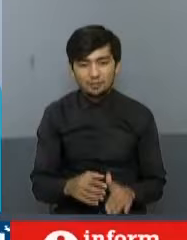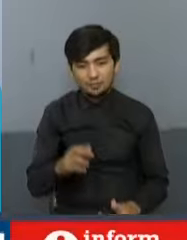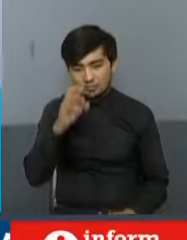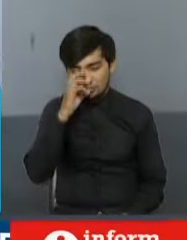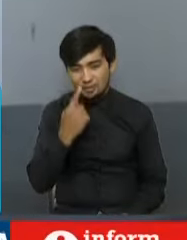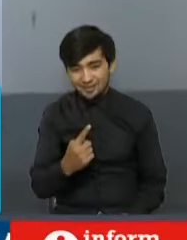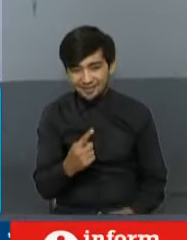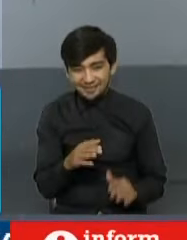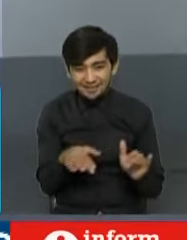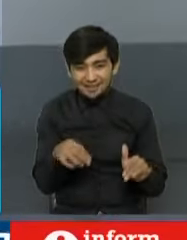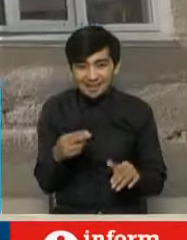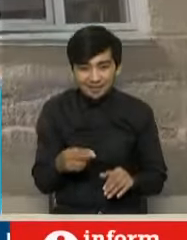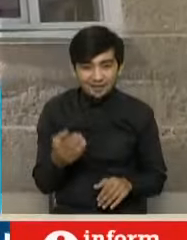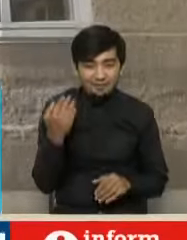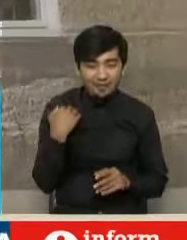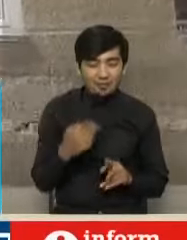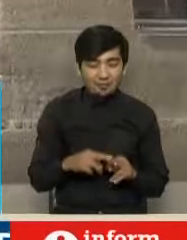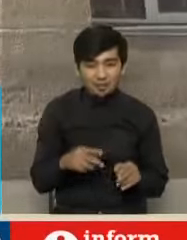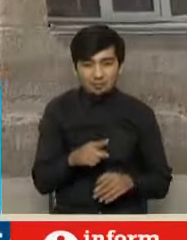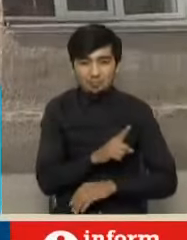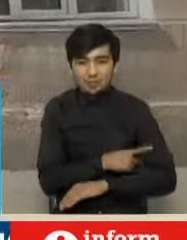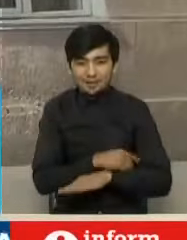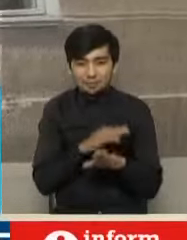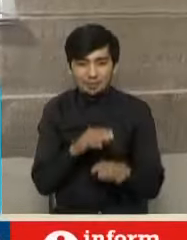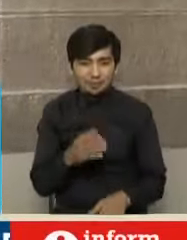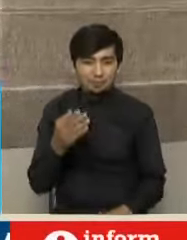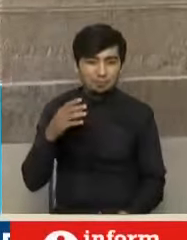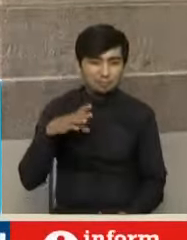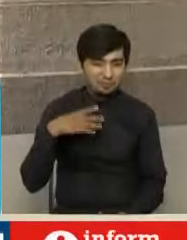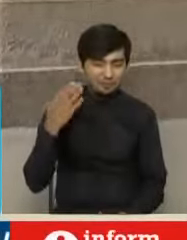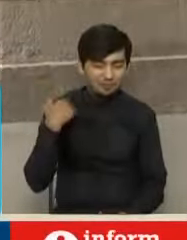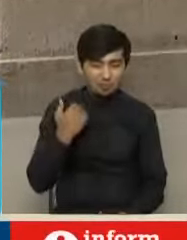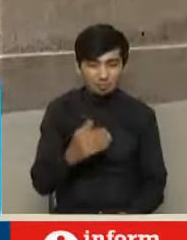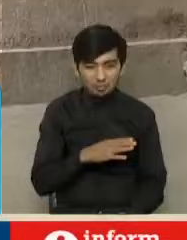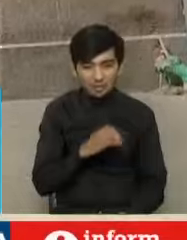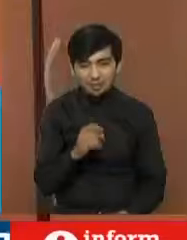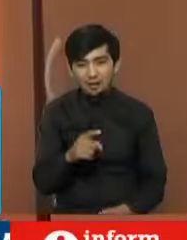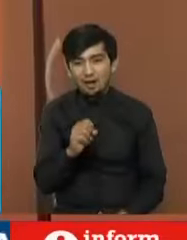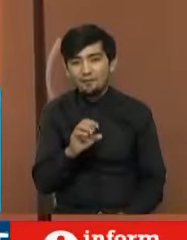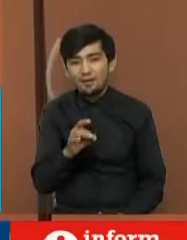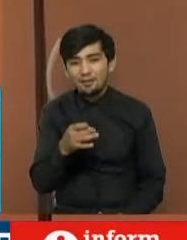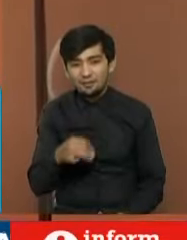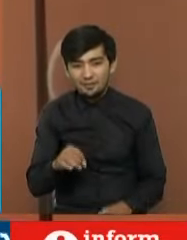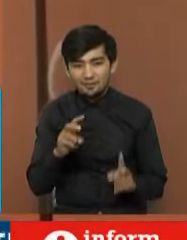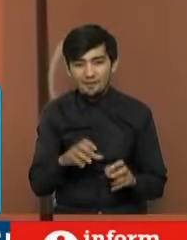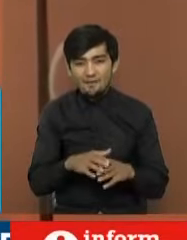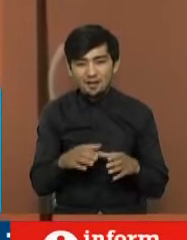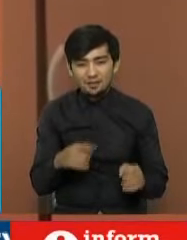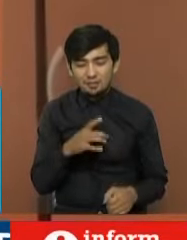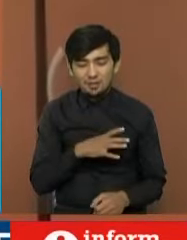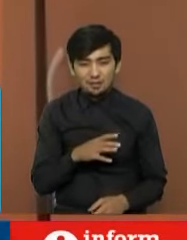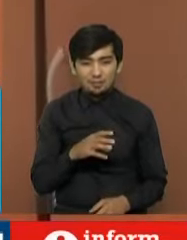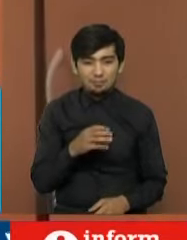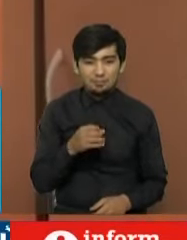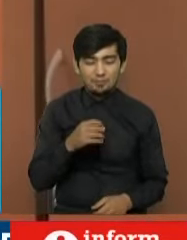жалғыз балабақша бұған дейін бұрынғы емхана ғимаратында орналасқан. Бірақ нысанда апатты деп таныған жергілікті билік маусым